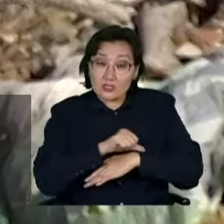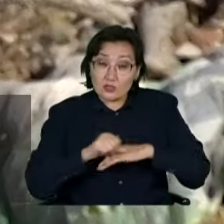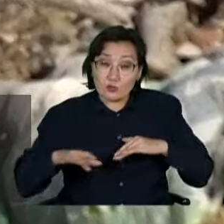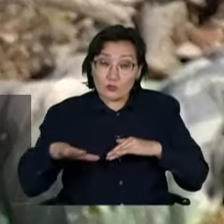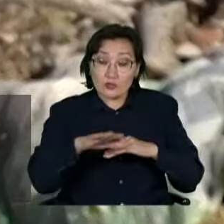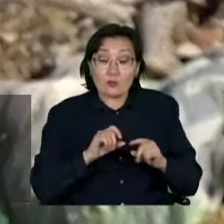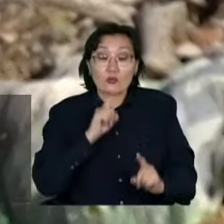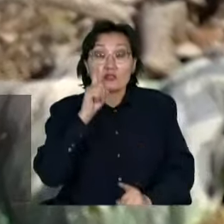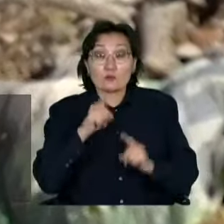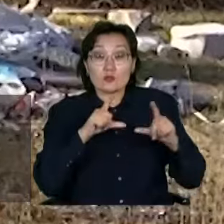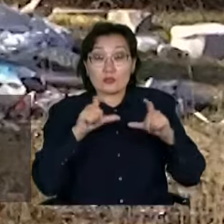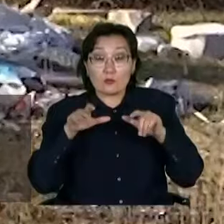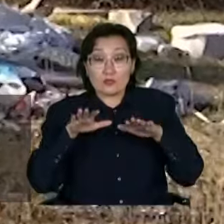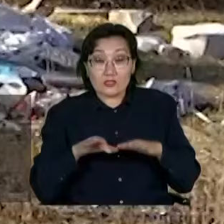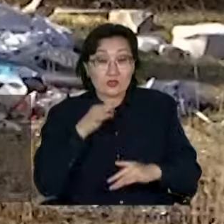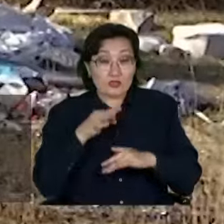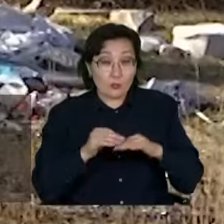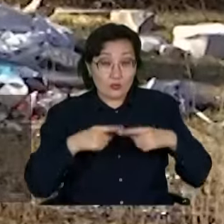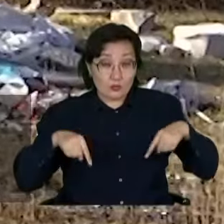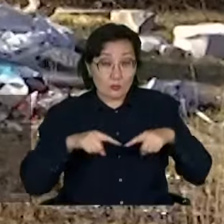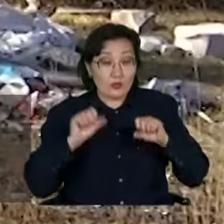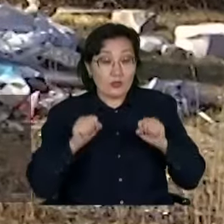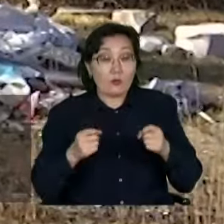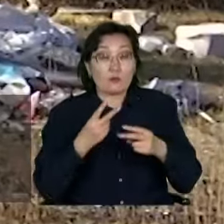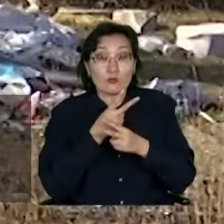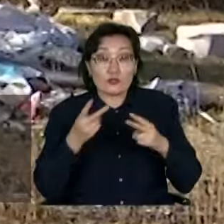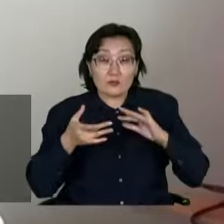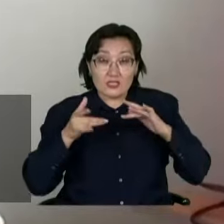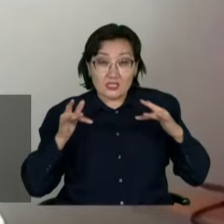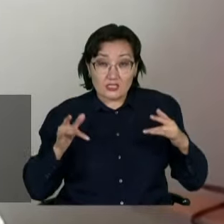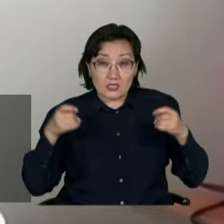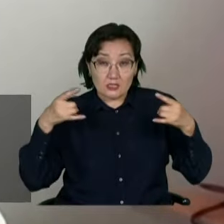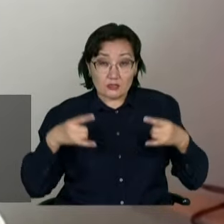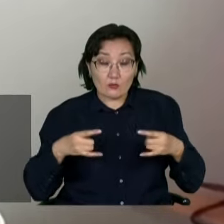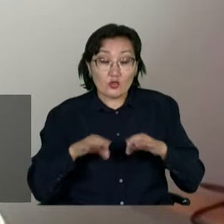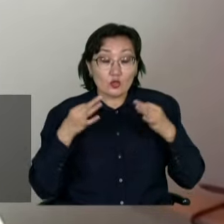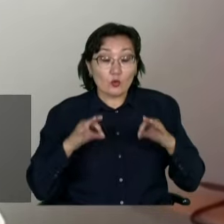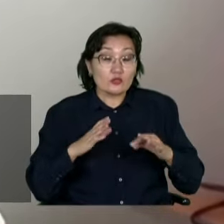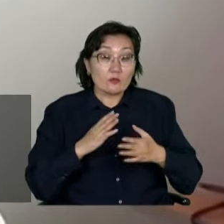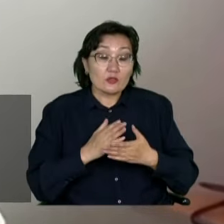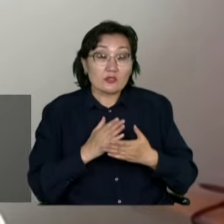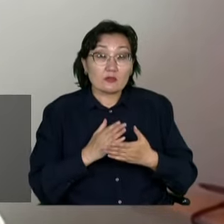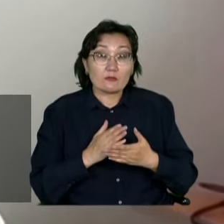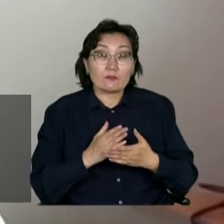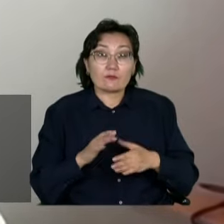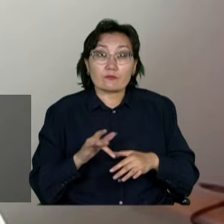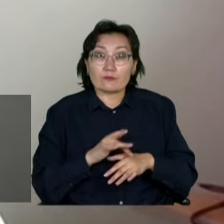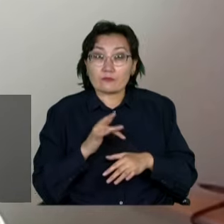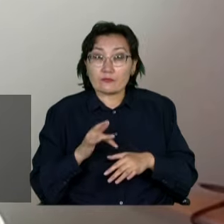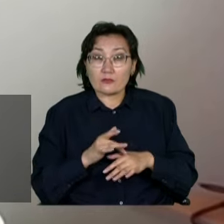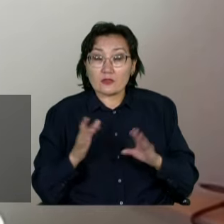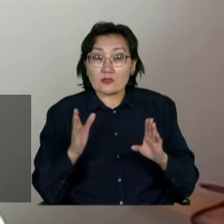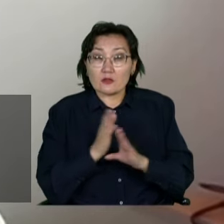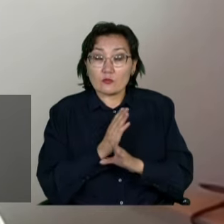А космические снимки местные ответственные органы могут посмотреть на сайте. Доступ имеет сервис, это департамент